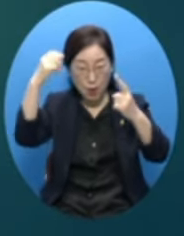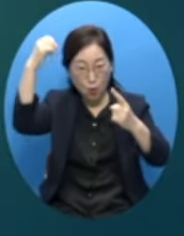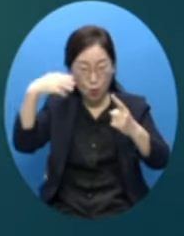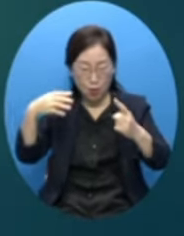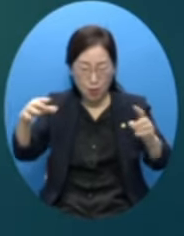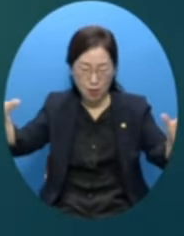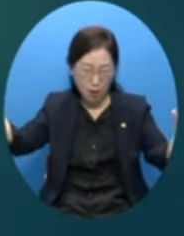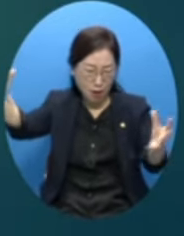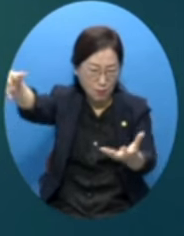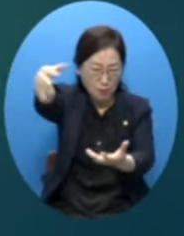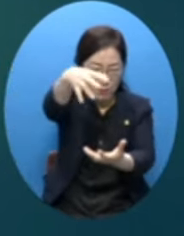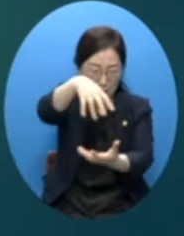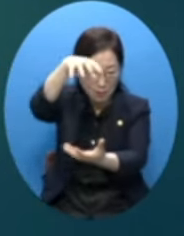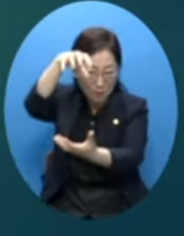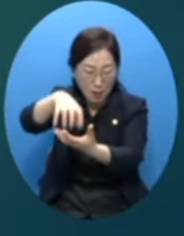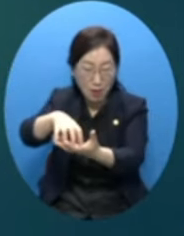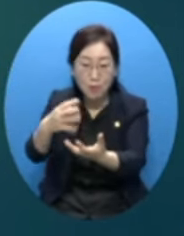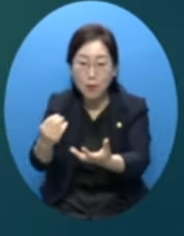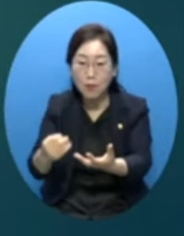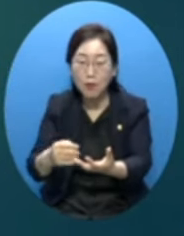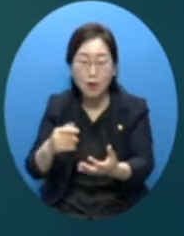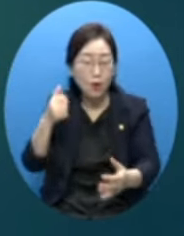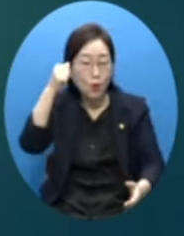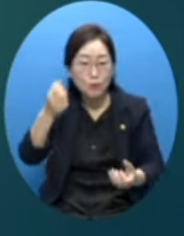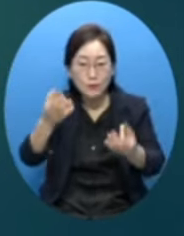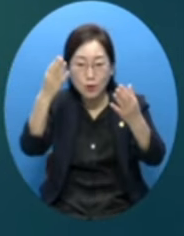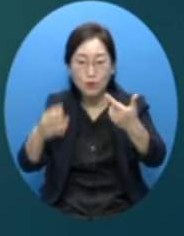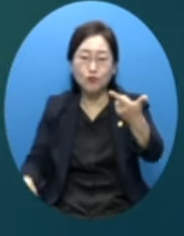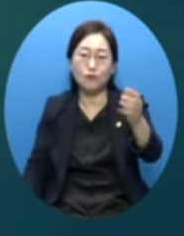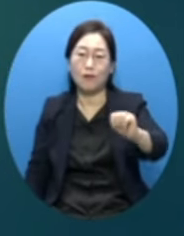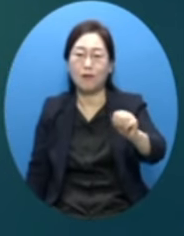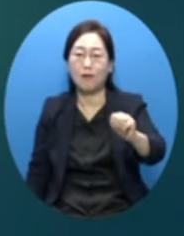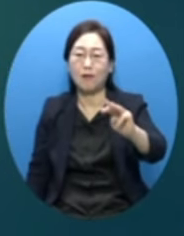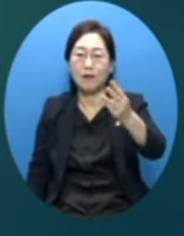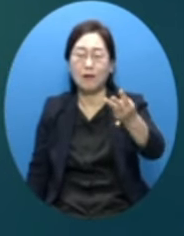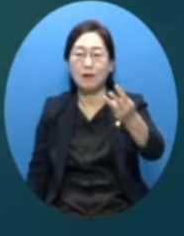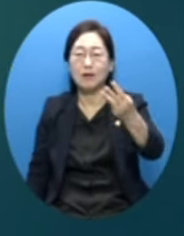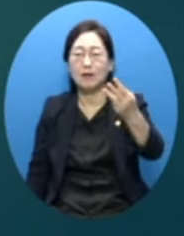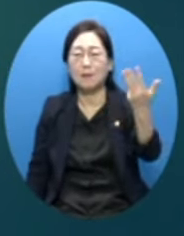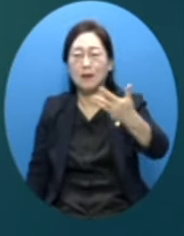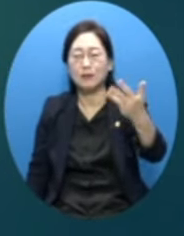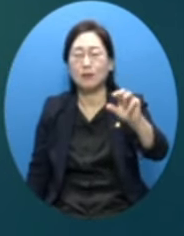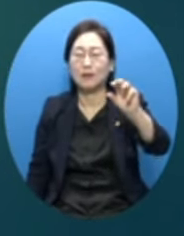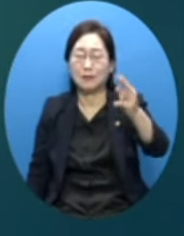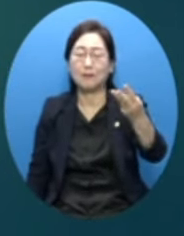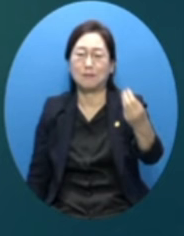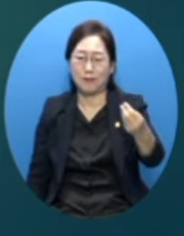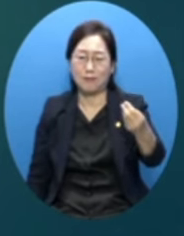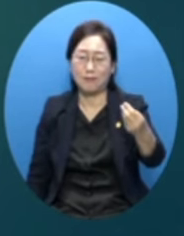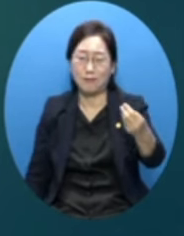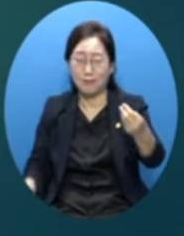수가 6억 8,300만이고요. 할렐루야.